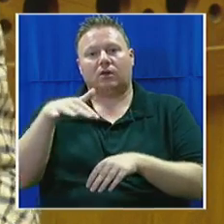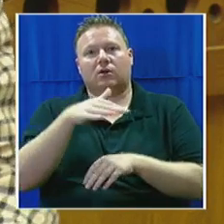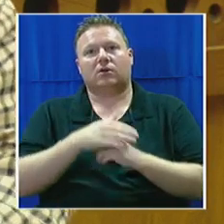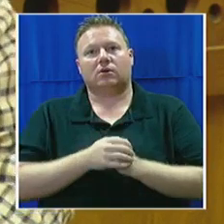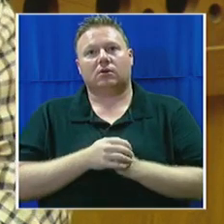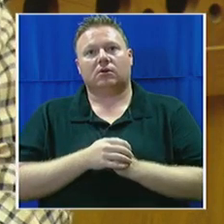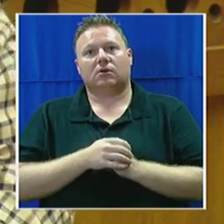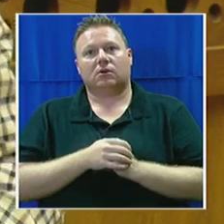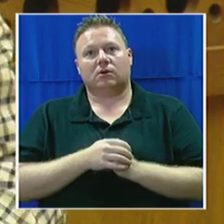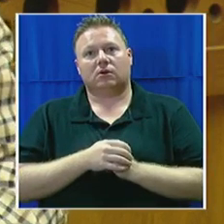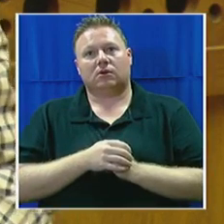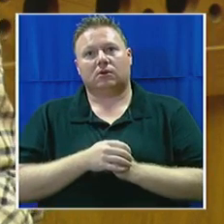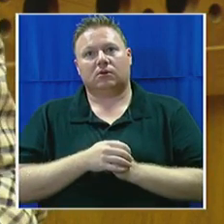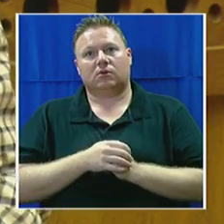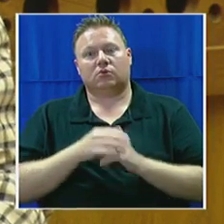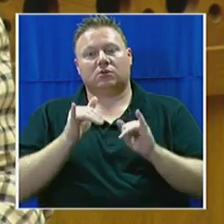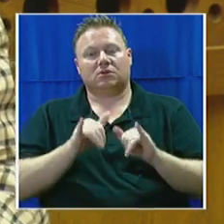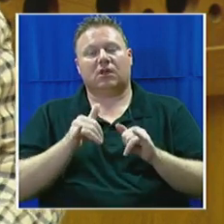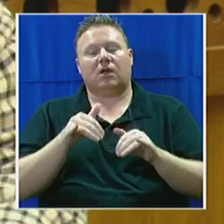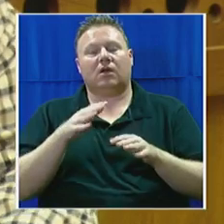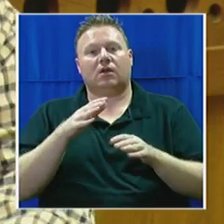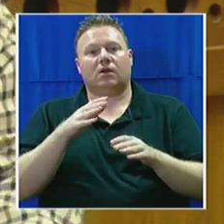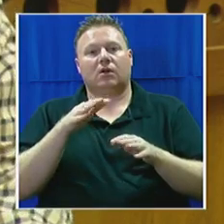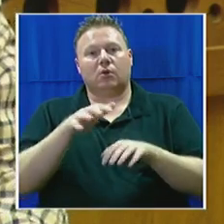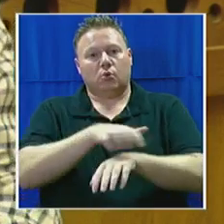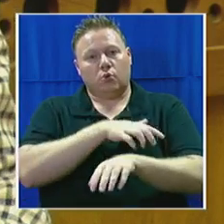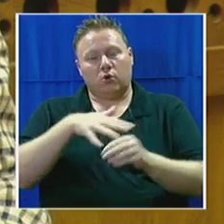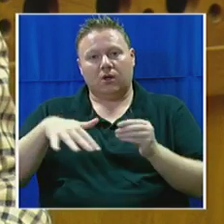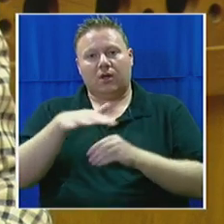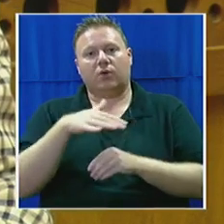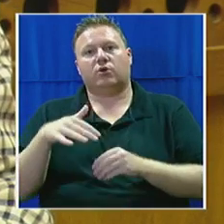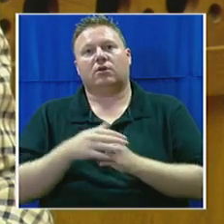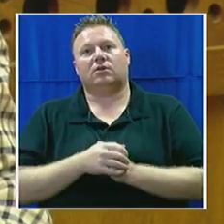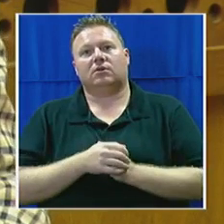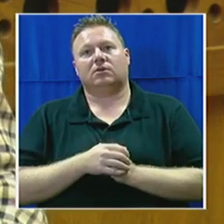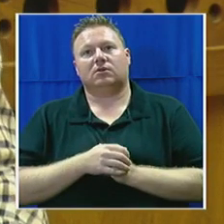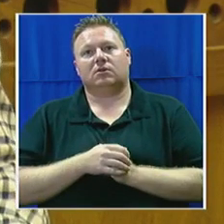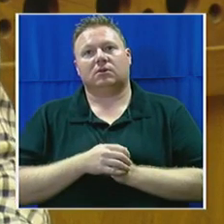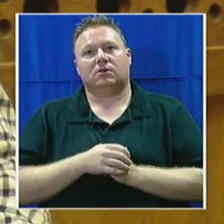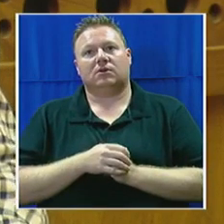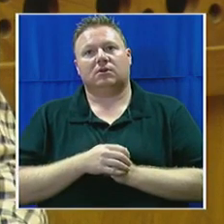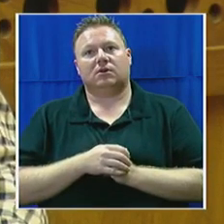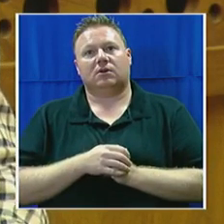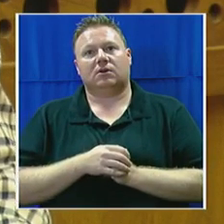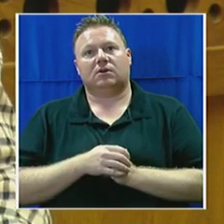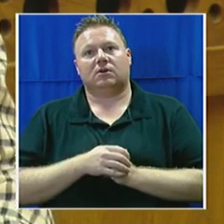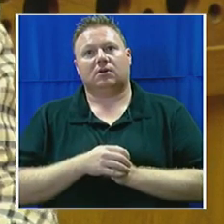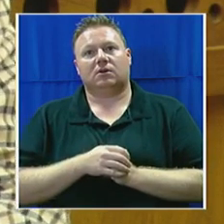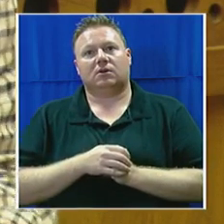bomdabu. Ngakho ke siyacela kungqongqoshe